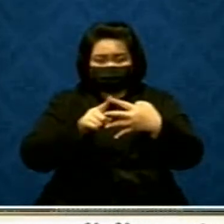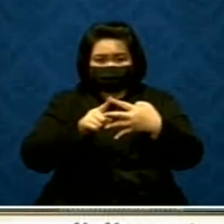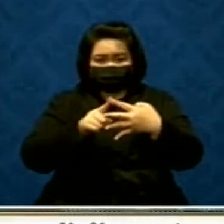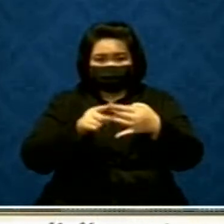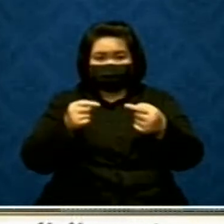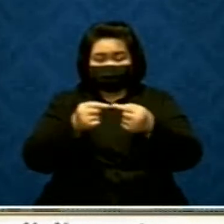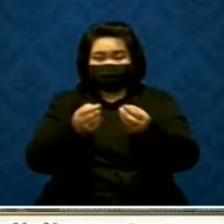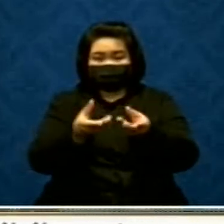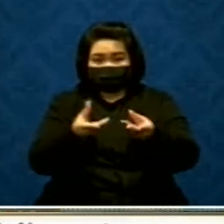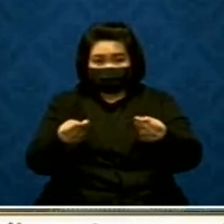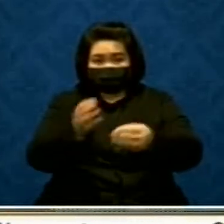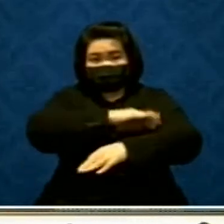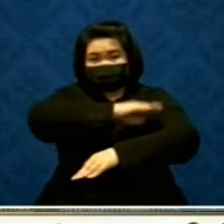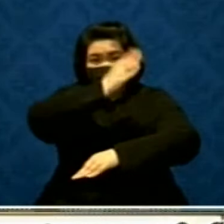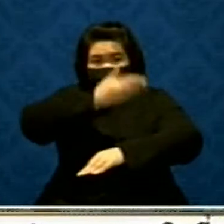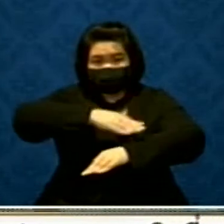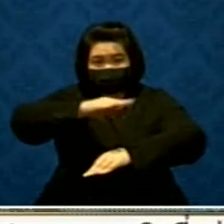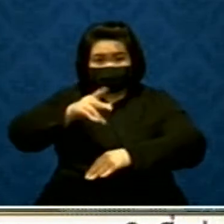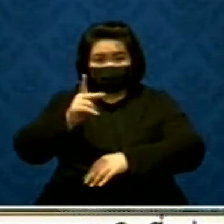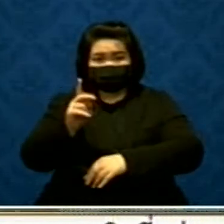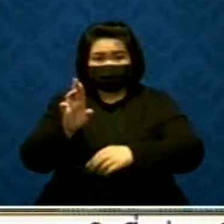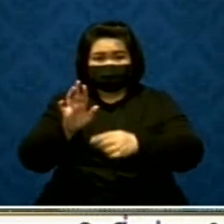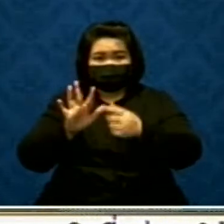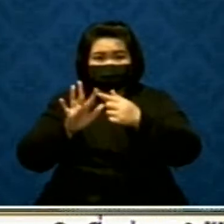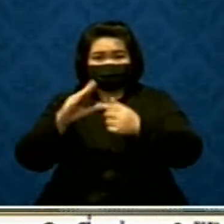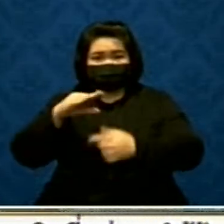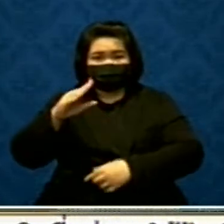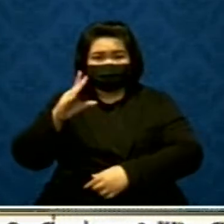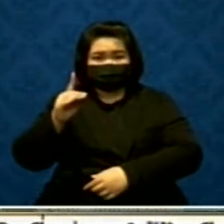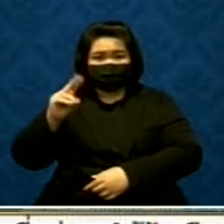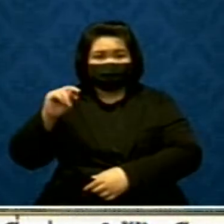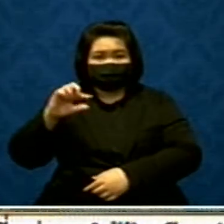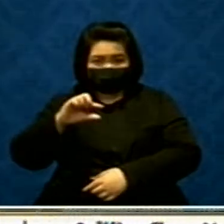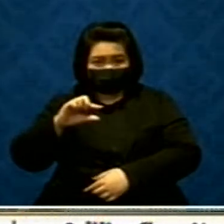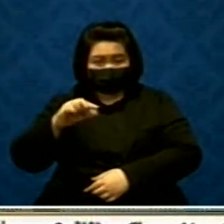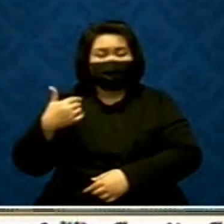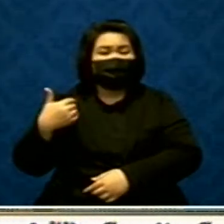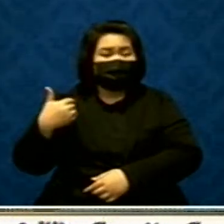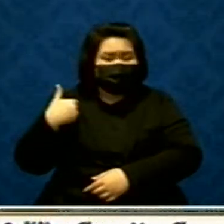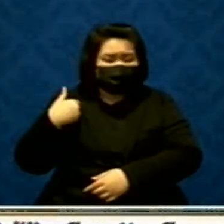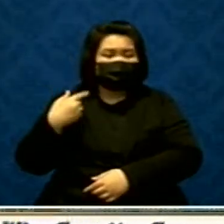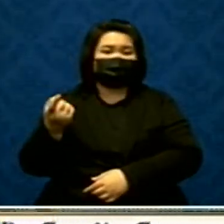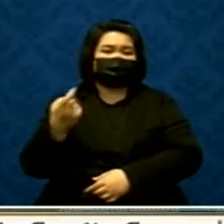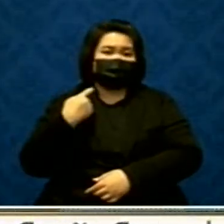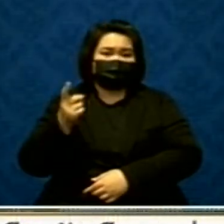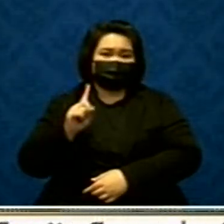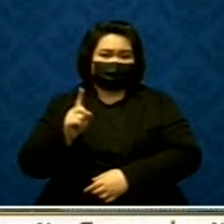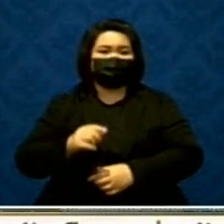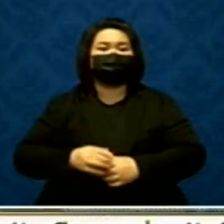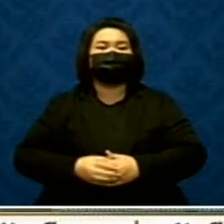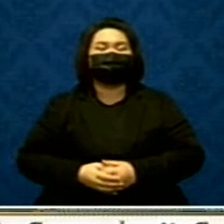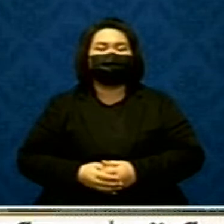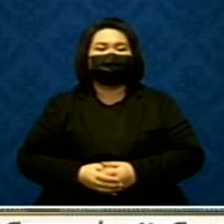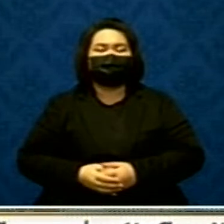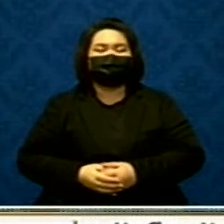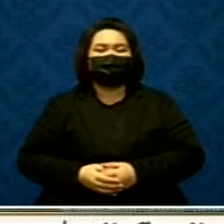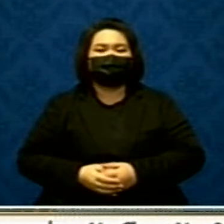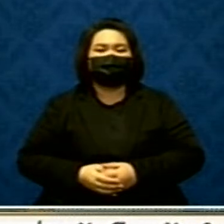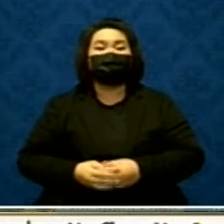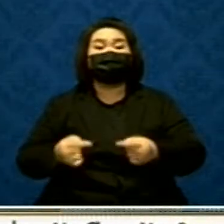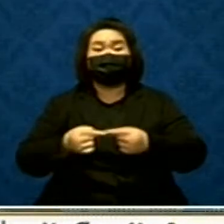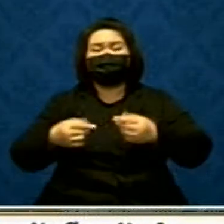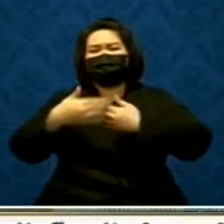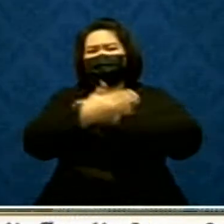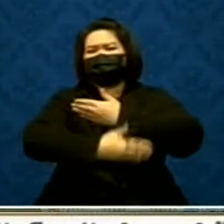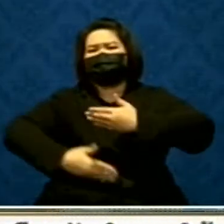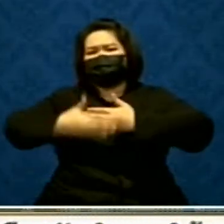ดินที่เขากระโดงนะครับก็จะมีคำถามว่า1เนี่ยการรถไฟเนี่ยท